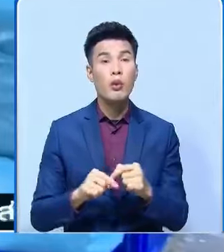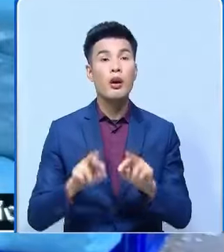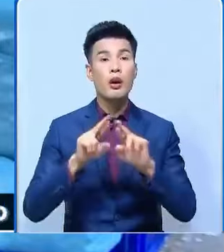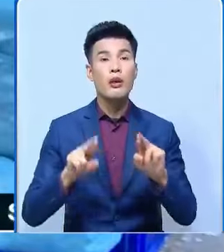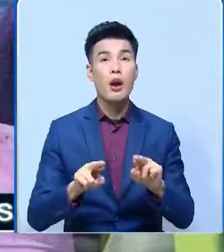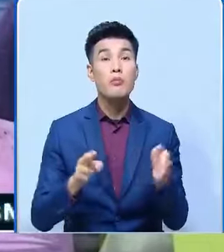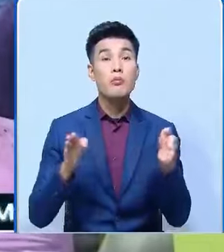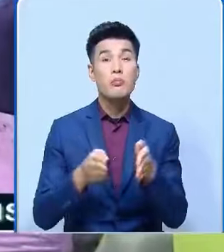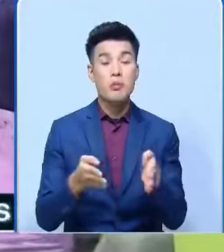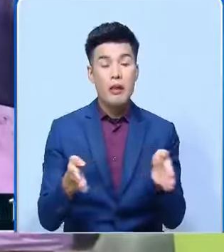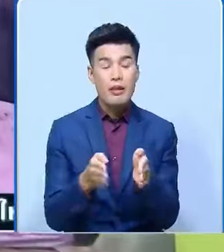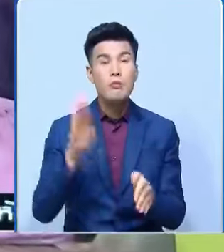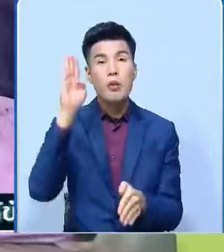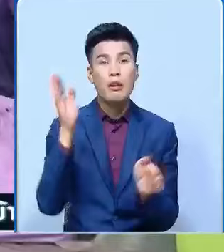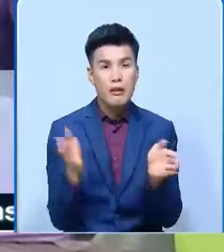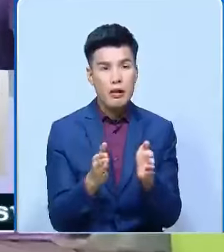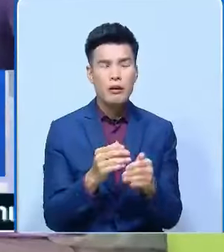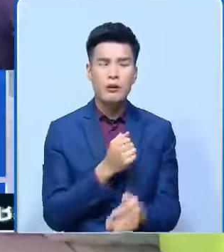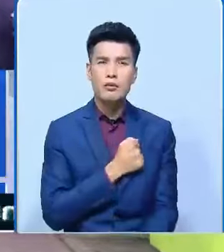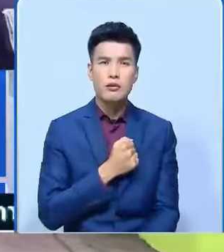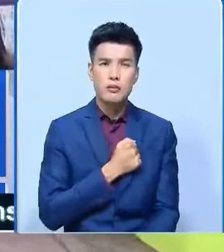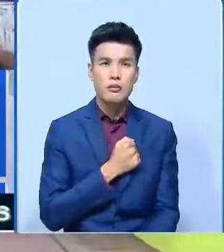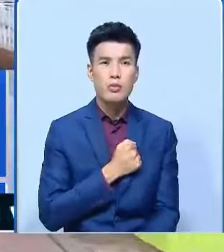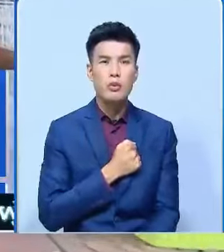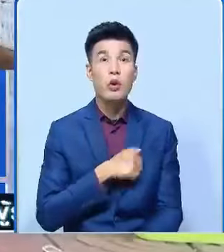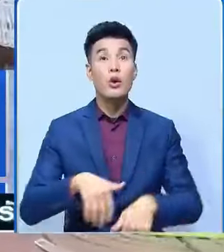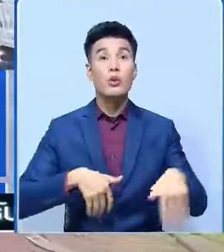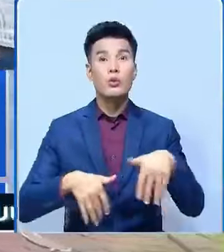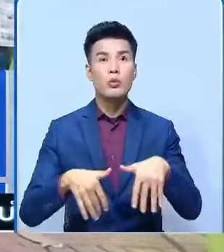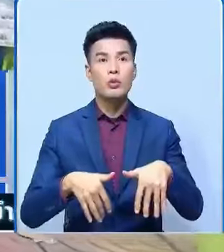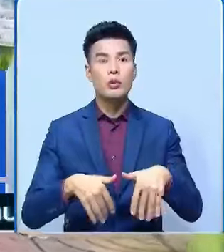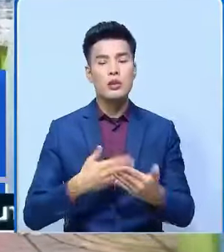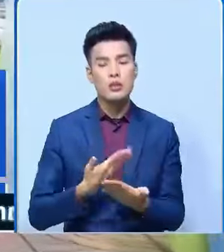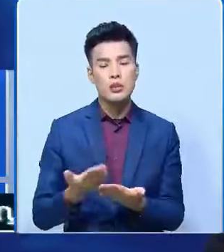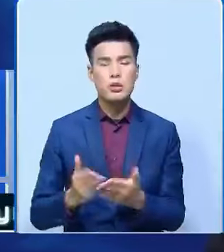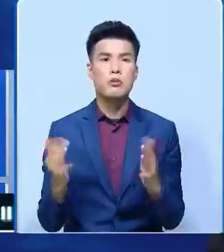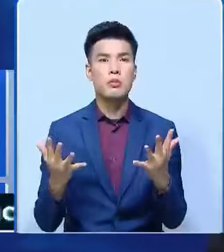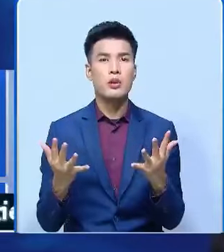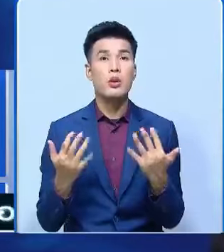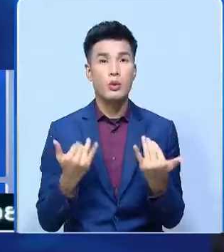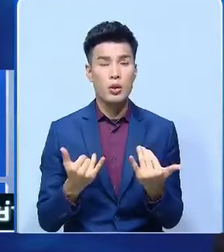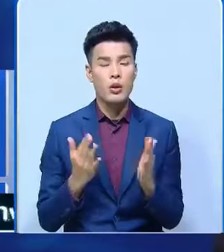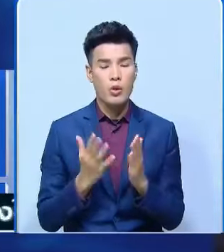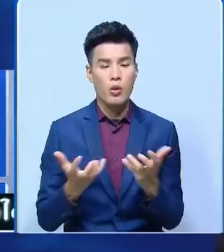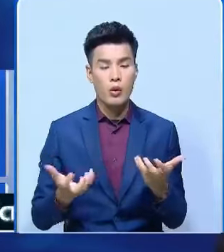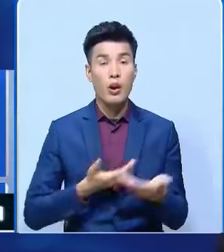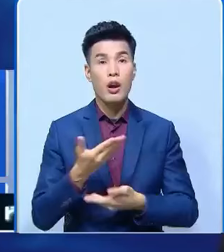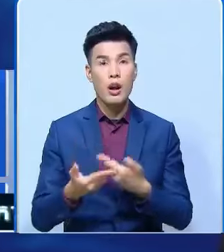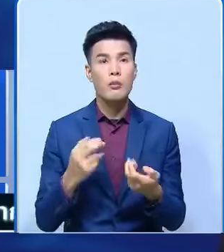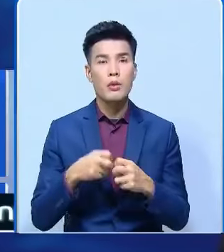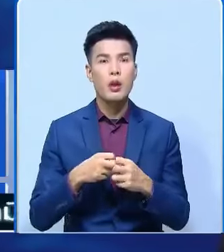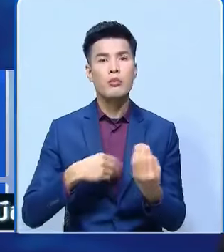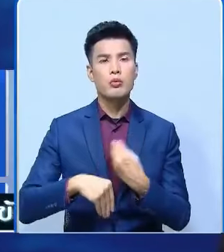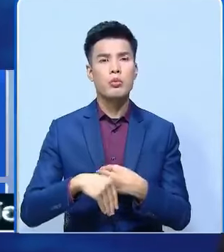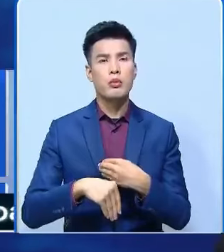คุณผู้ชมแน่นอนเขาบอกว่าเขาโอดครวญเหลือเกินนะคะประชาชนเนี่ยไม่ยอมควักเงินออกจากกระเป๋าเลยช่วงนี้บรรดาพ่อค้าแม่ค้าต้องเผชิญกับภาวะสิน